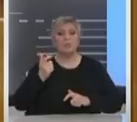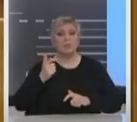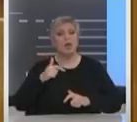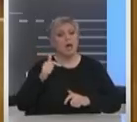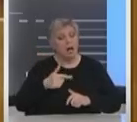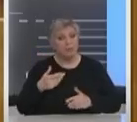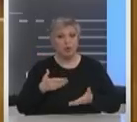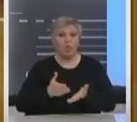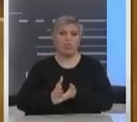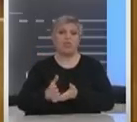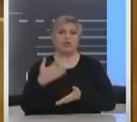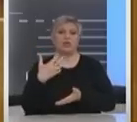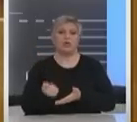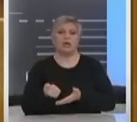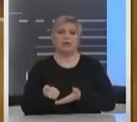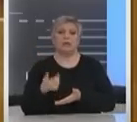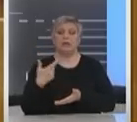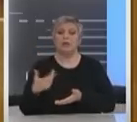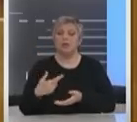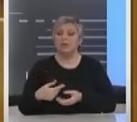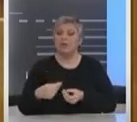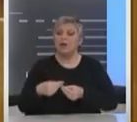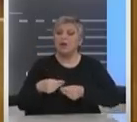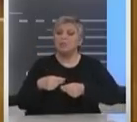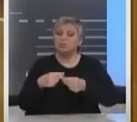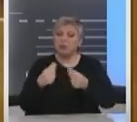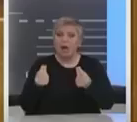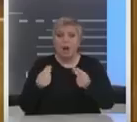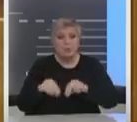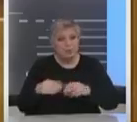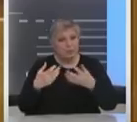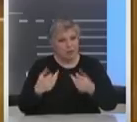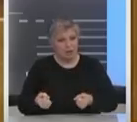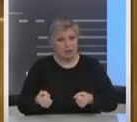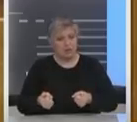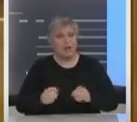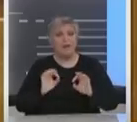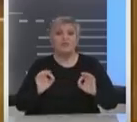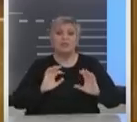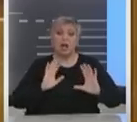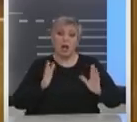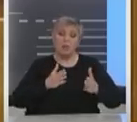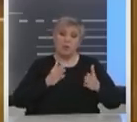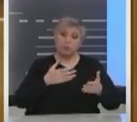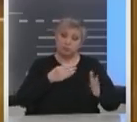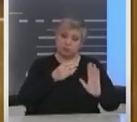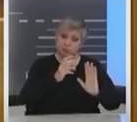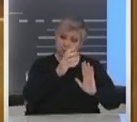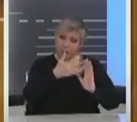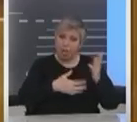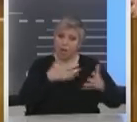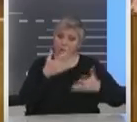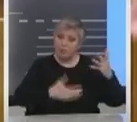κοινωνικά δίκαιο και να είναι πιο αποτελεσματικό. Προφανώς, όσο περισσότερο χώρο δημιουργεί ο προϋπολογισμός, θα μπορούν αυτά να